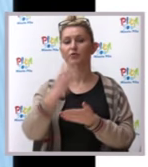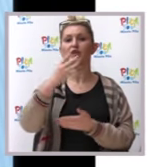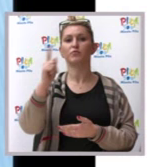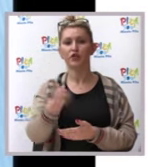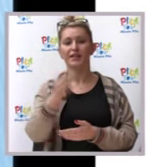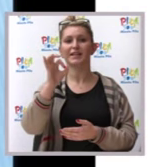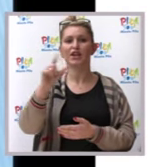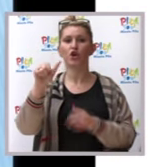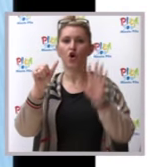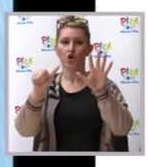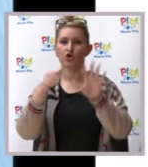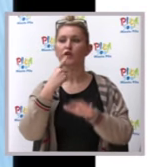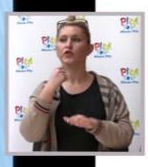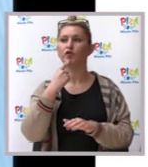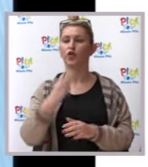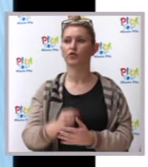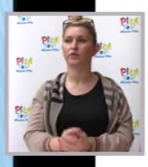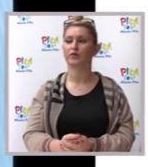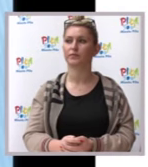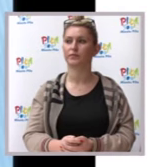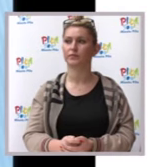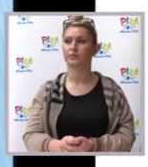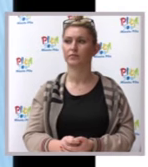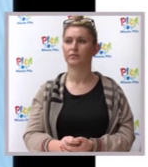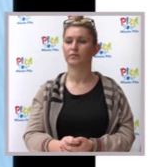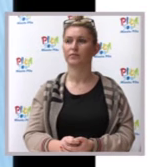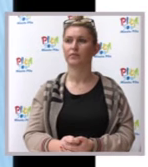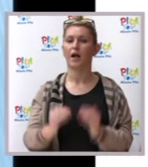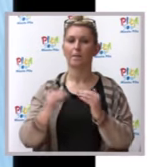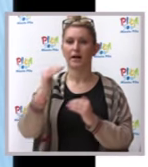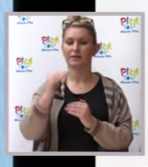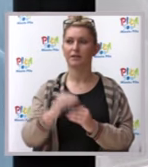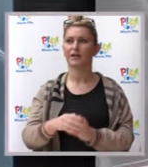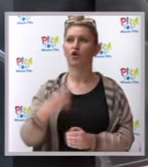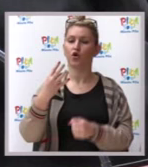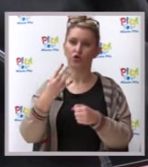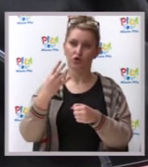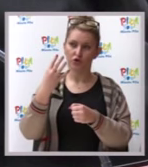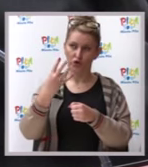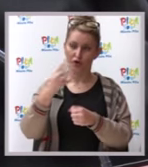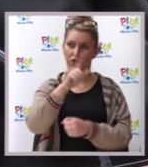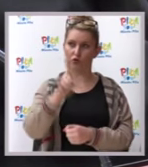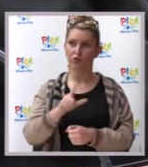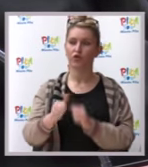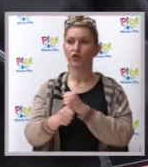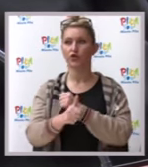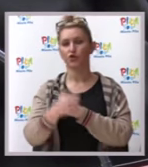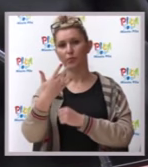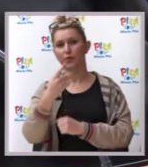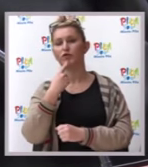4,06 grosza ustalonej stawki na przyszły rok, natomiast stawka maksymalna to 4,65 grosza,